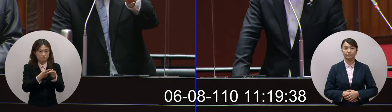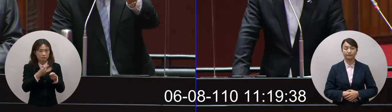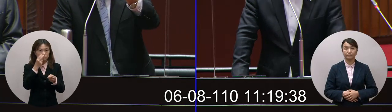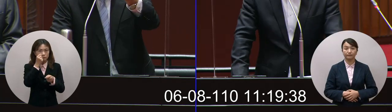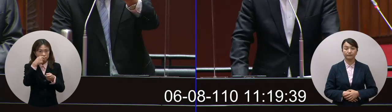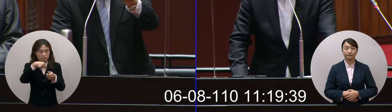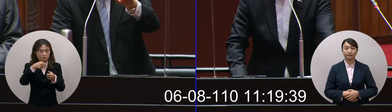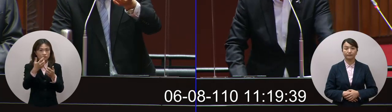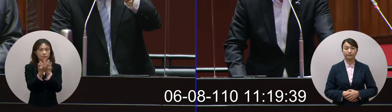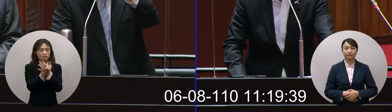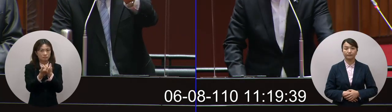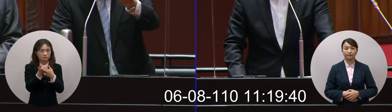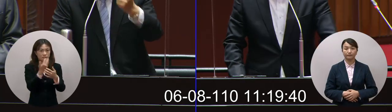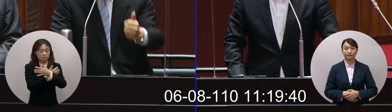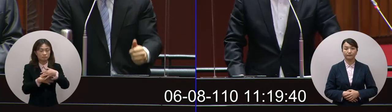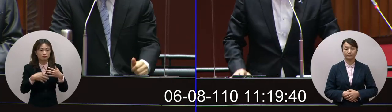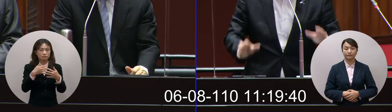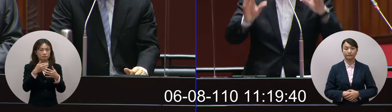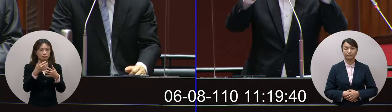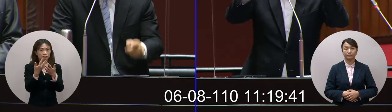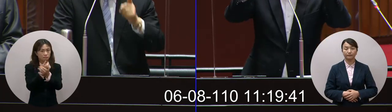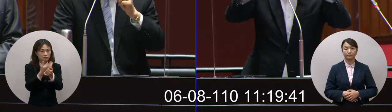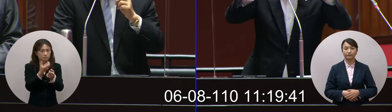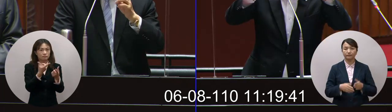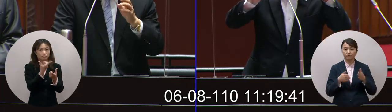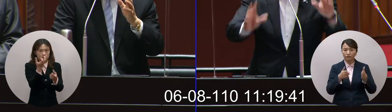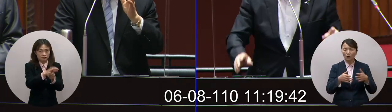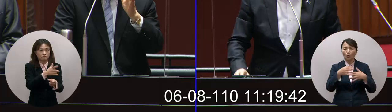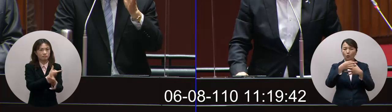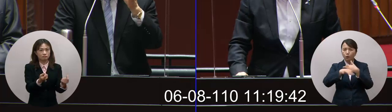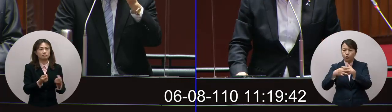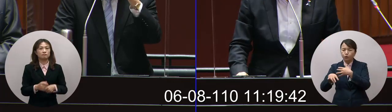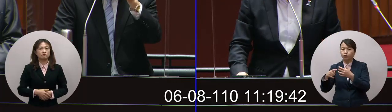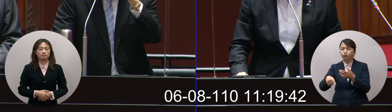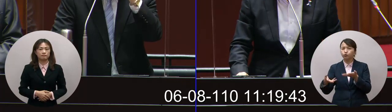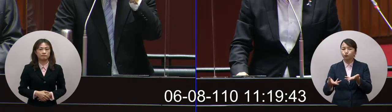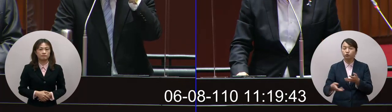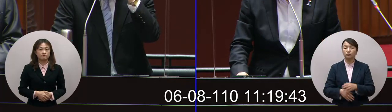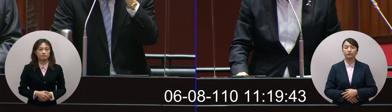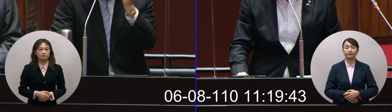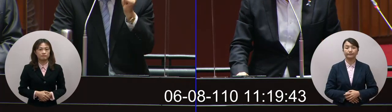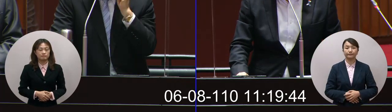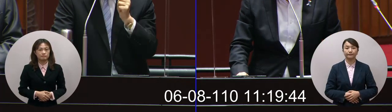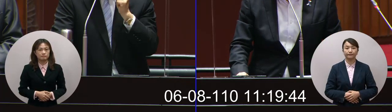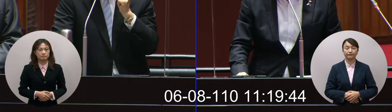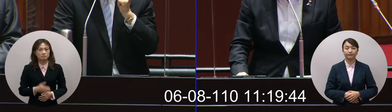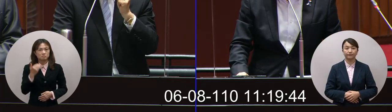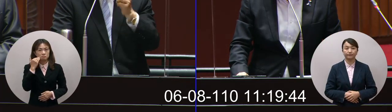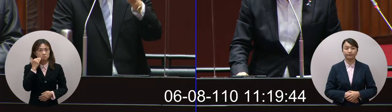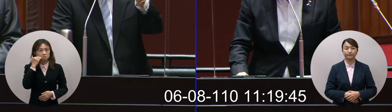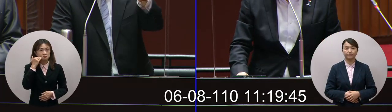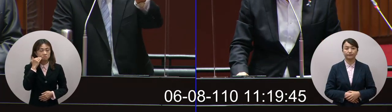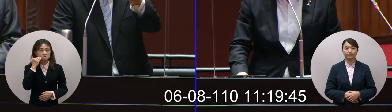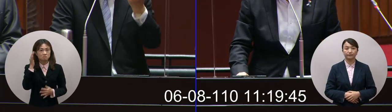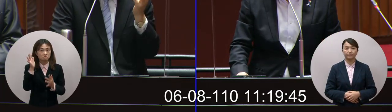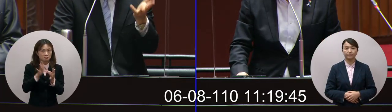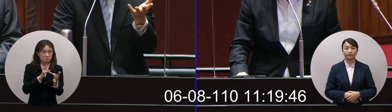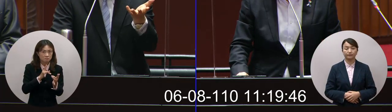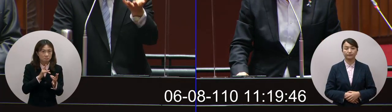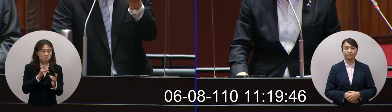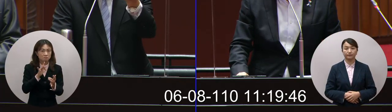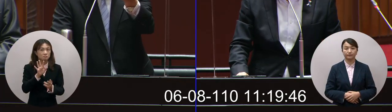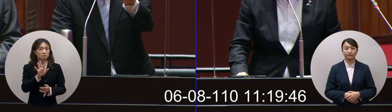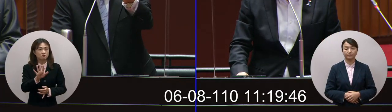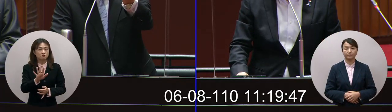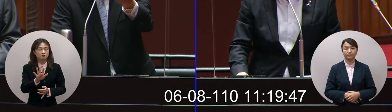咱身心障碍学生，那有甲补贴， 就针对遗漏的部分啦、 啊。哦，啊，老哥有啥物遗漏的，我做